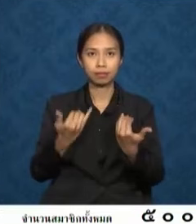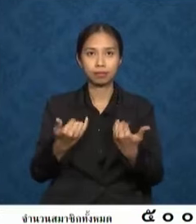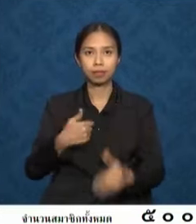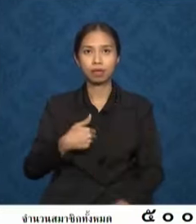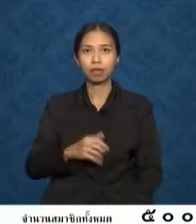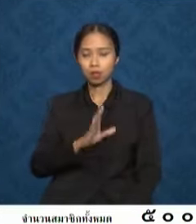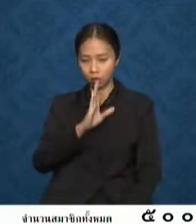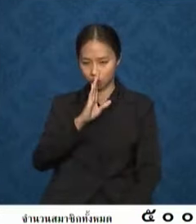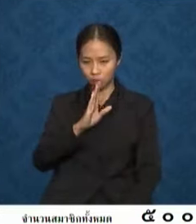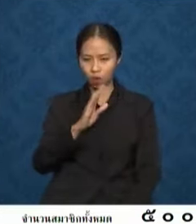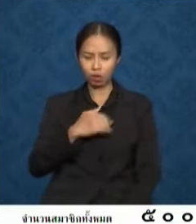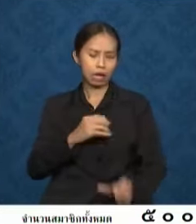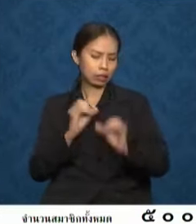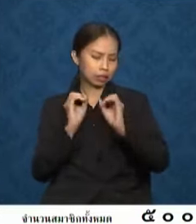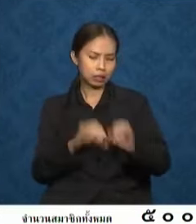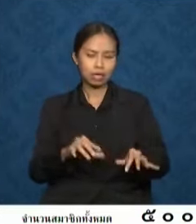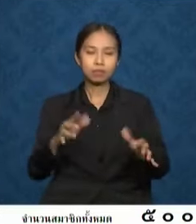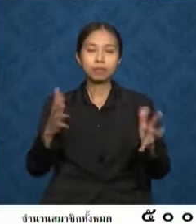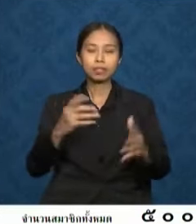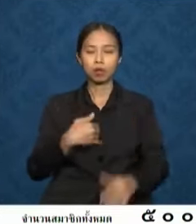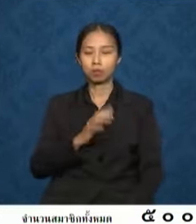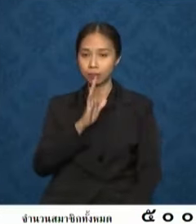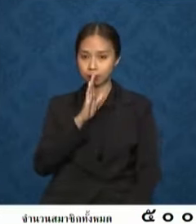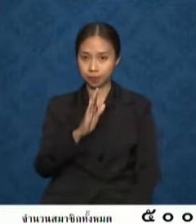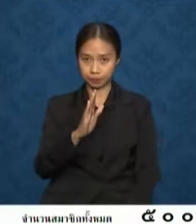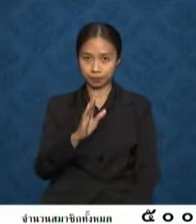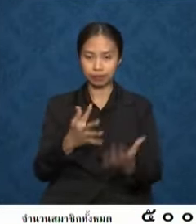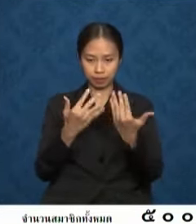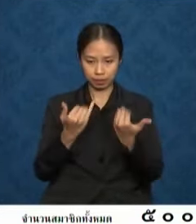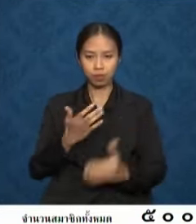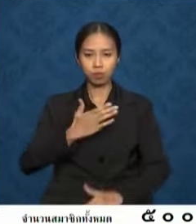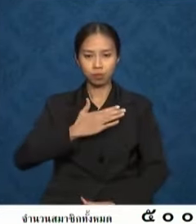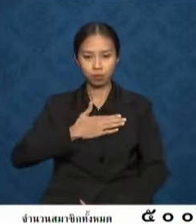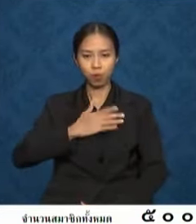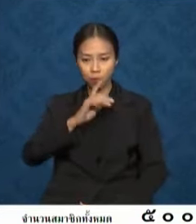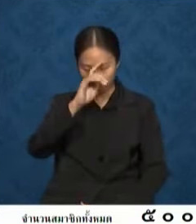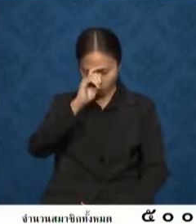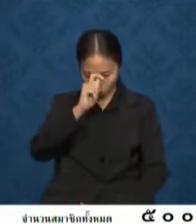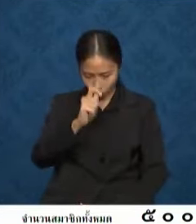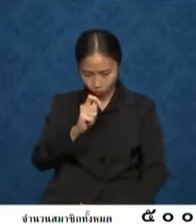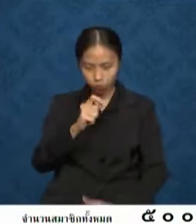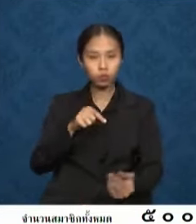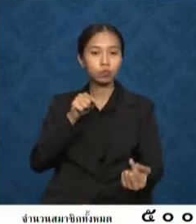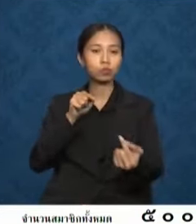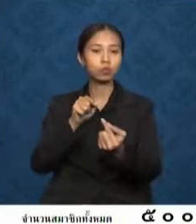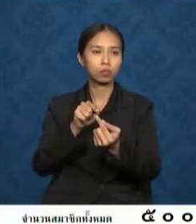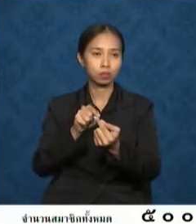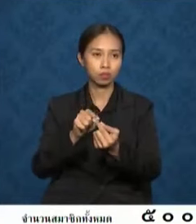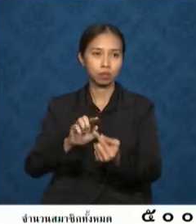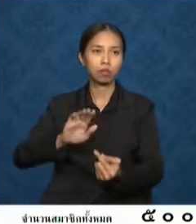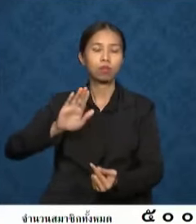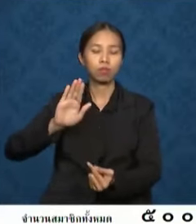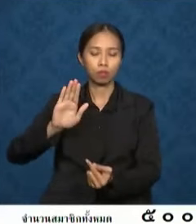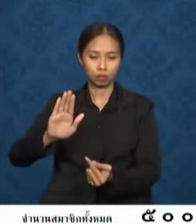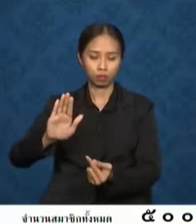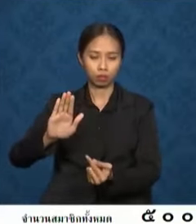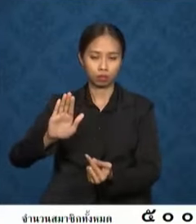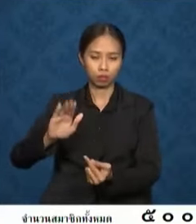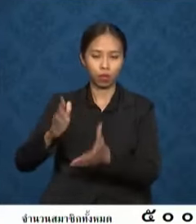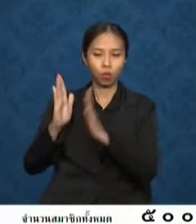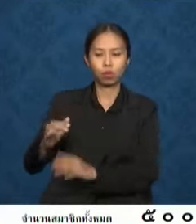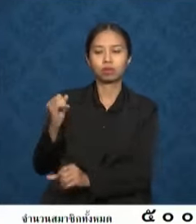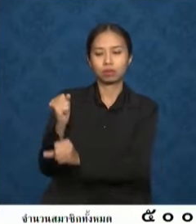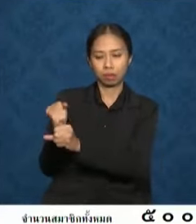ไม่ไม่มีความเกลียดชังใดๆและผมยังเคารพในวิจารณญาณและดุลพินิจของผู้